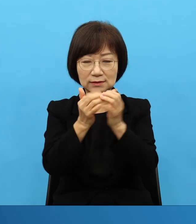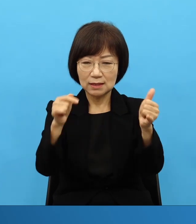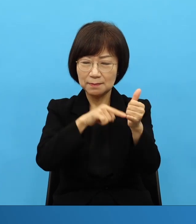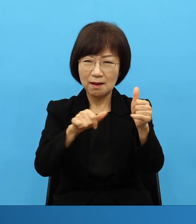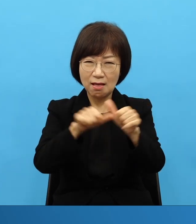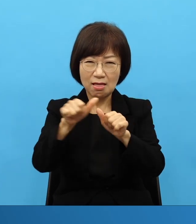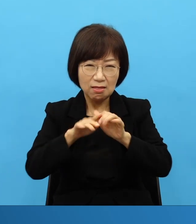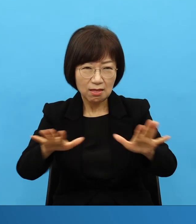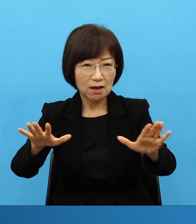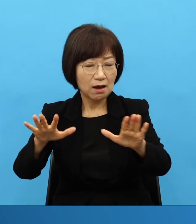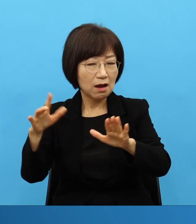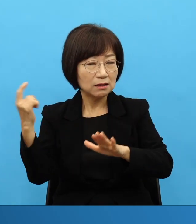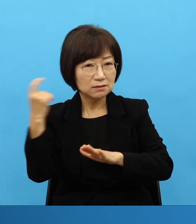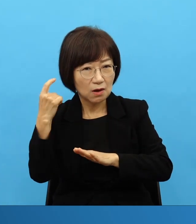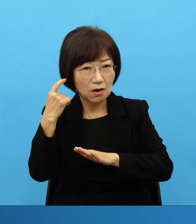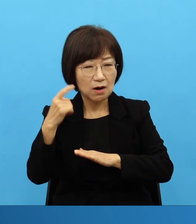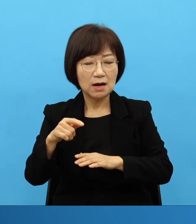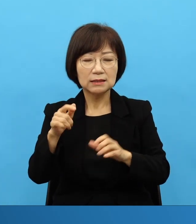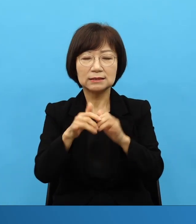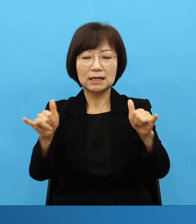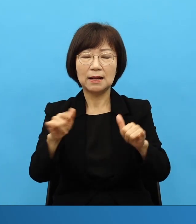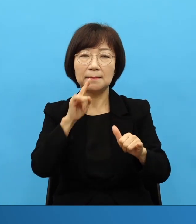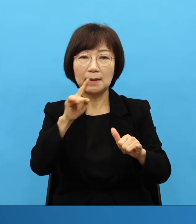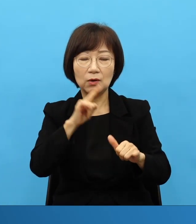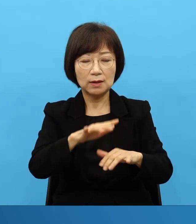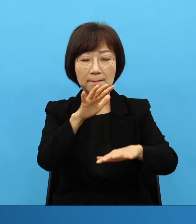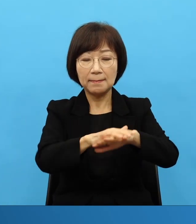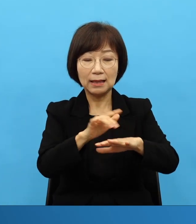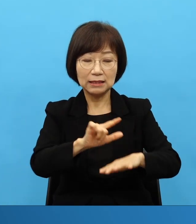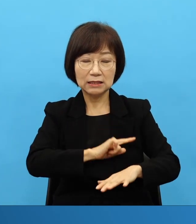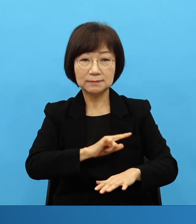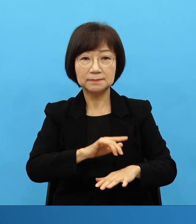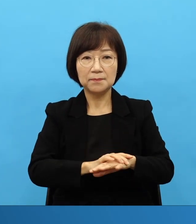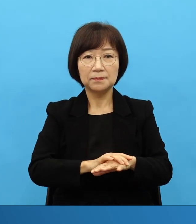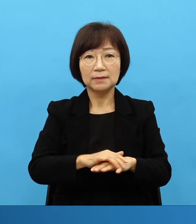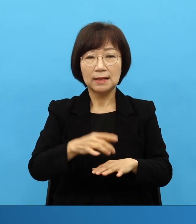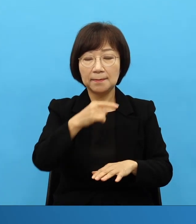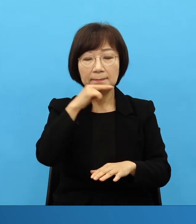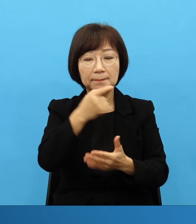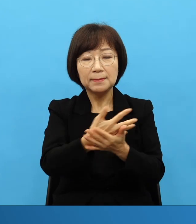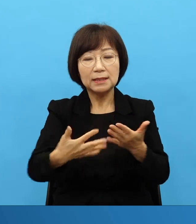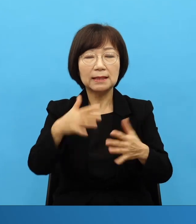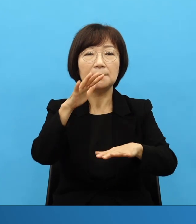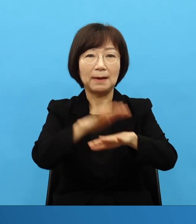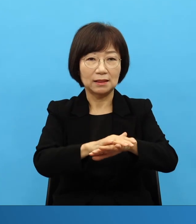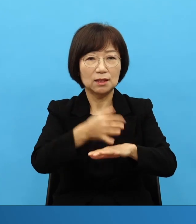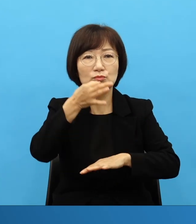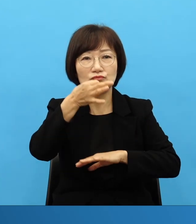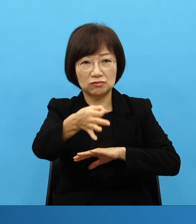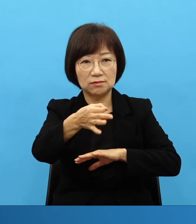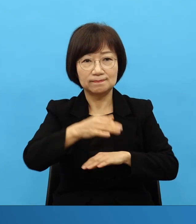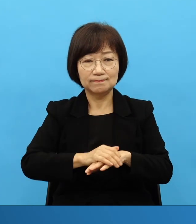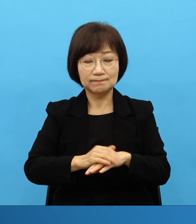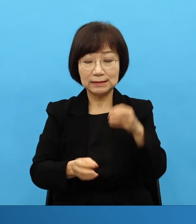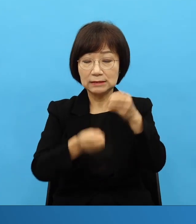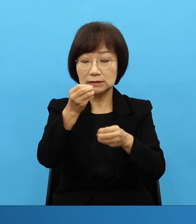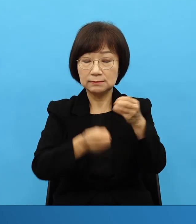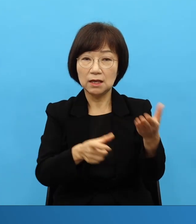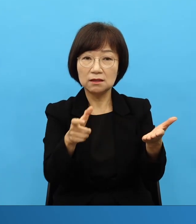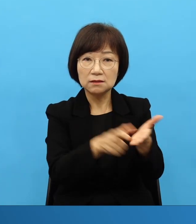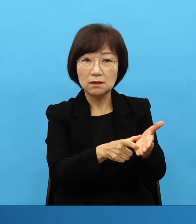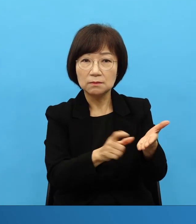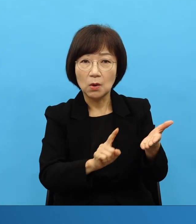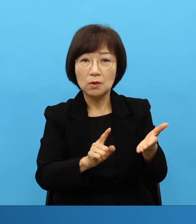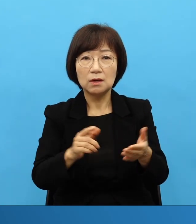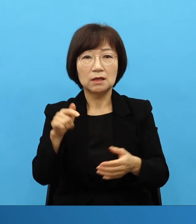알려져 그들의 말로는 그 밭을 아겔다마라 하니 이는 피밭이라는 뜻이라. 시편에